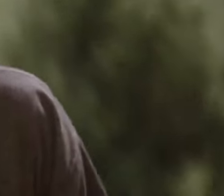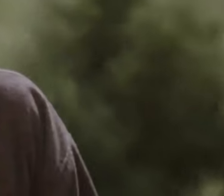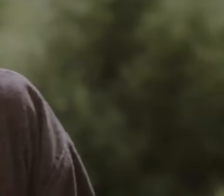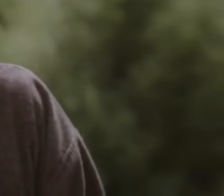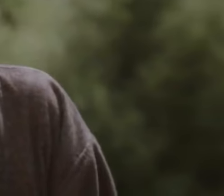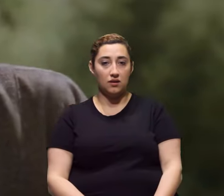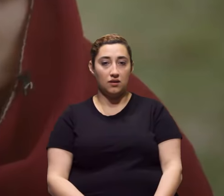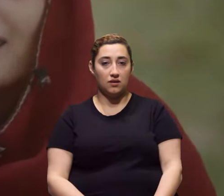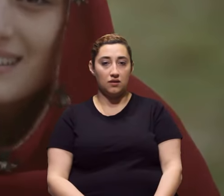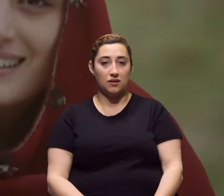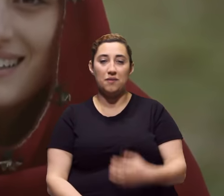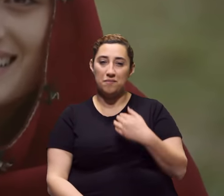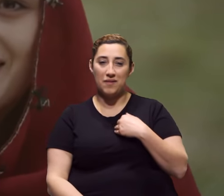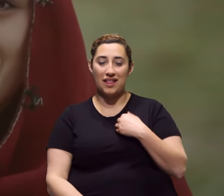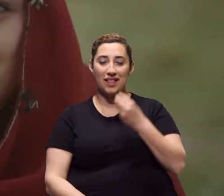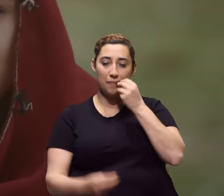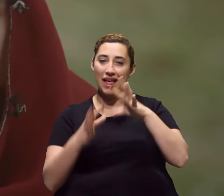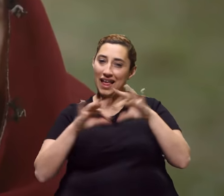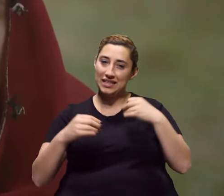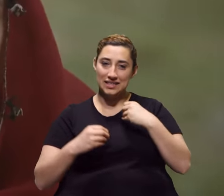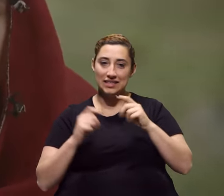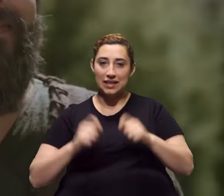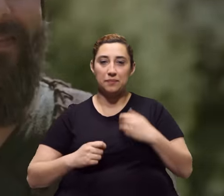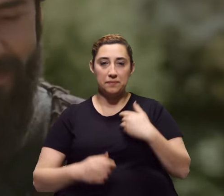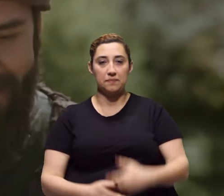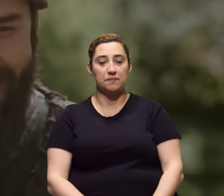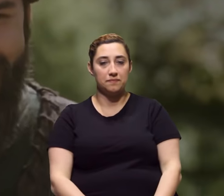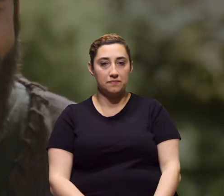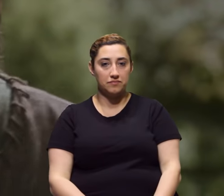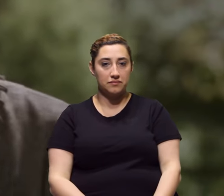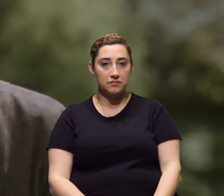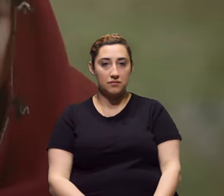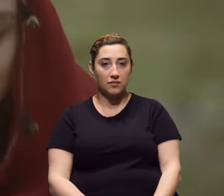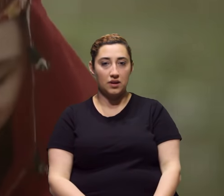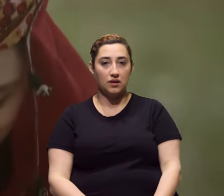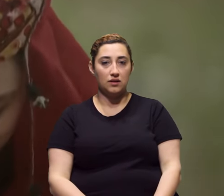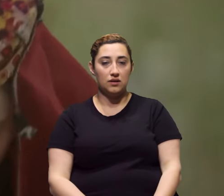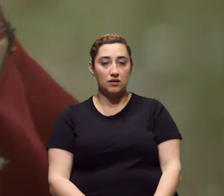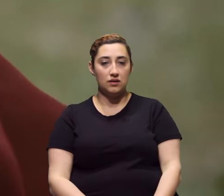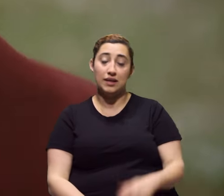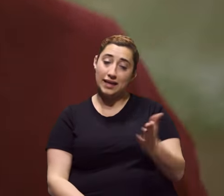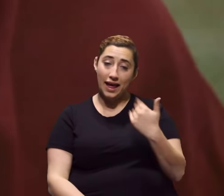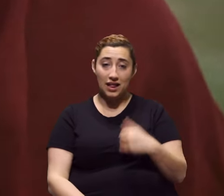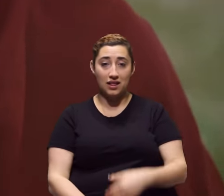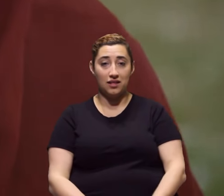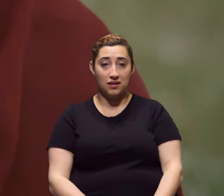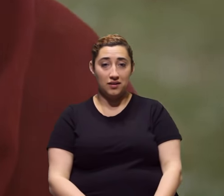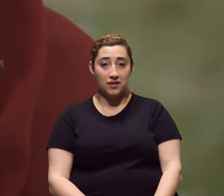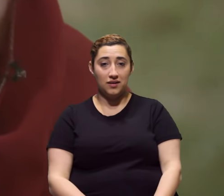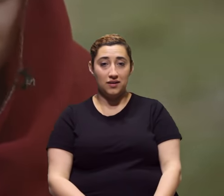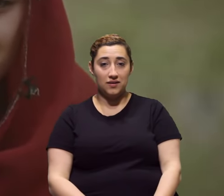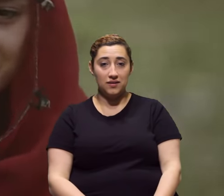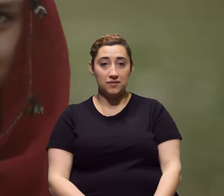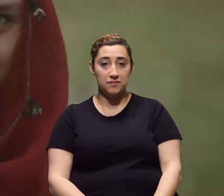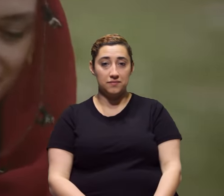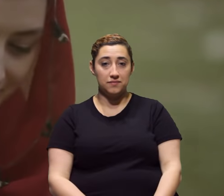doğruldu. Ben azığı Hazret'e vereyim. Yunus başıyla onayladı. Gel.